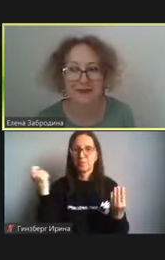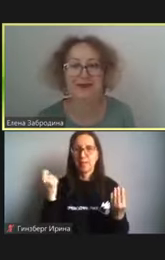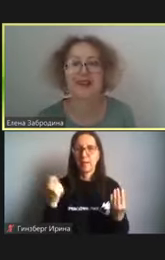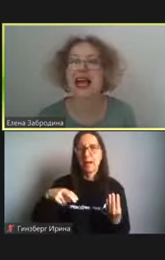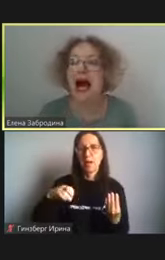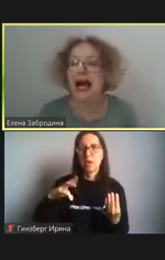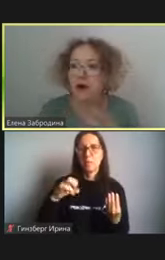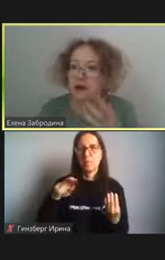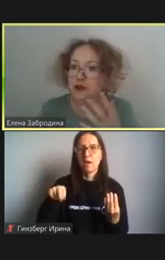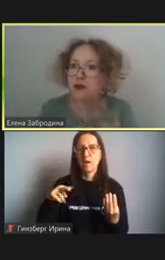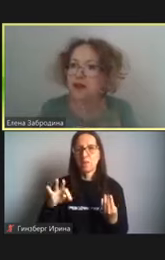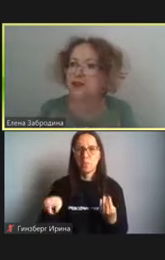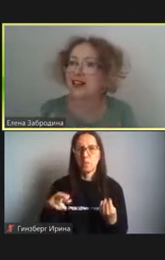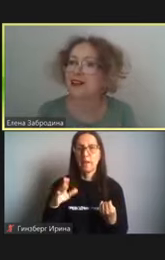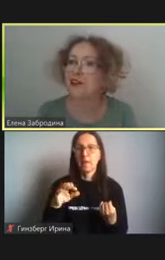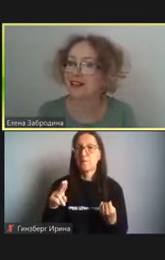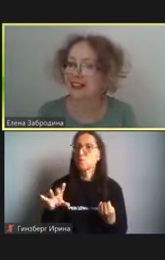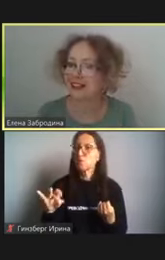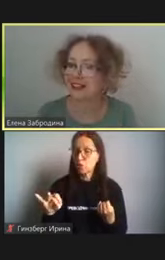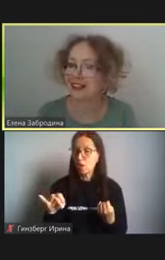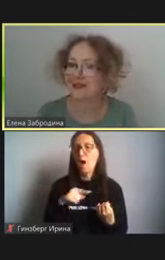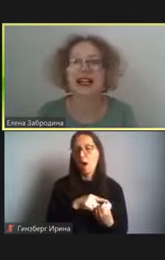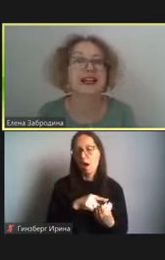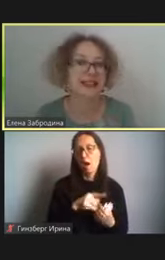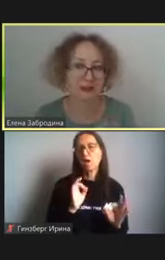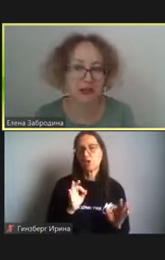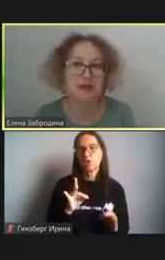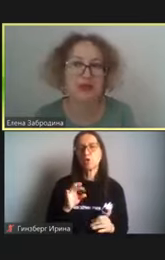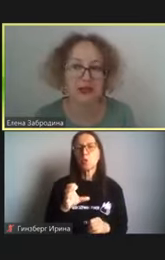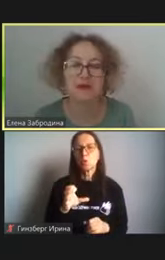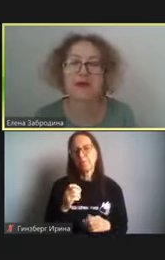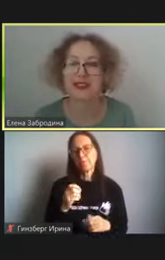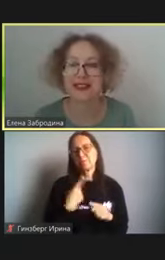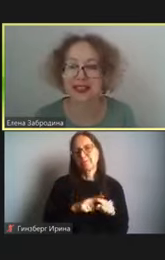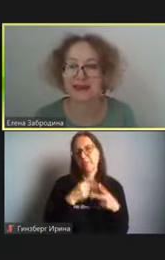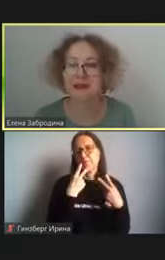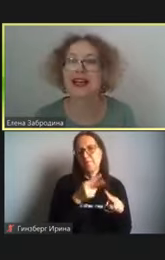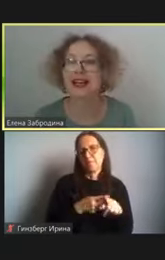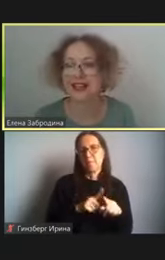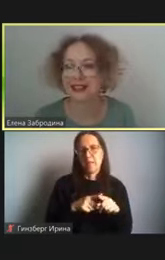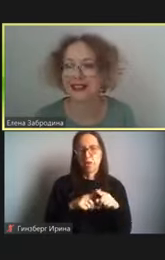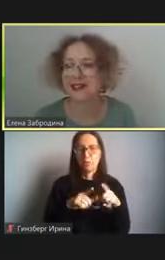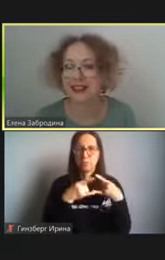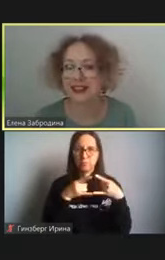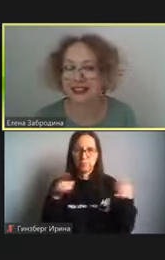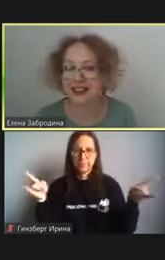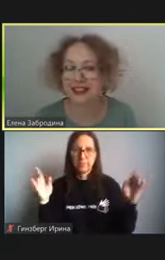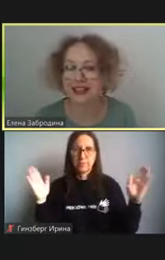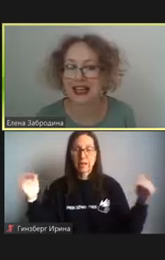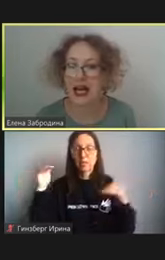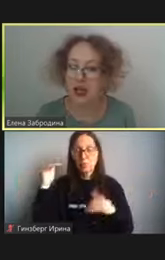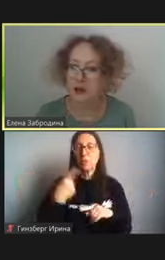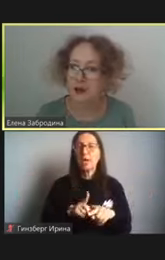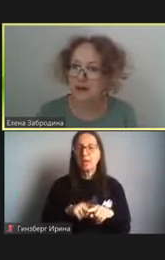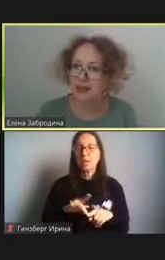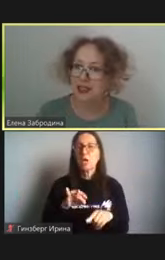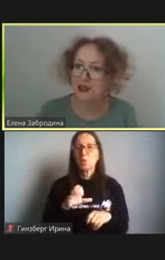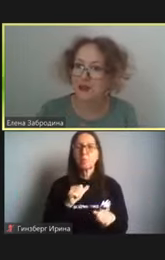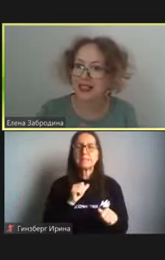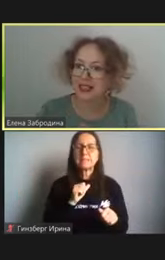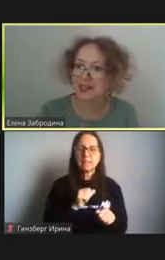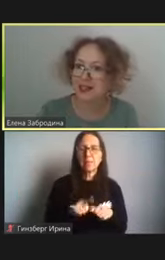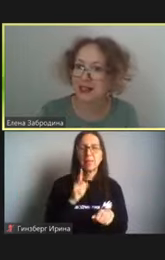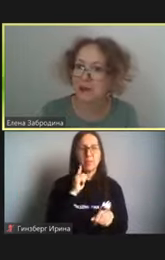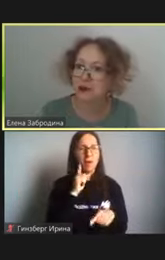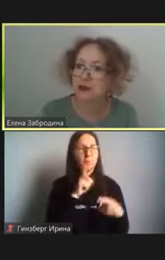знал. Он вступает в диалог с Леонардо, как и со многими другими мастерами итальянского ренессанса. И он, посмотрите,